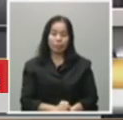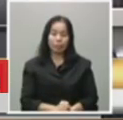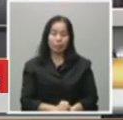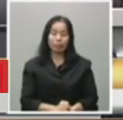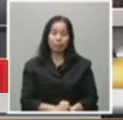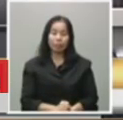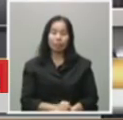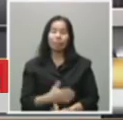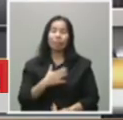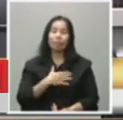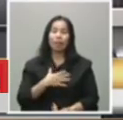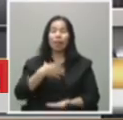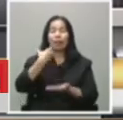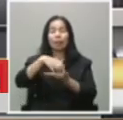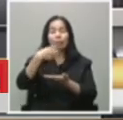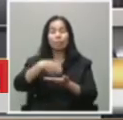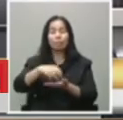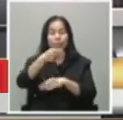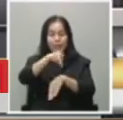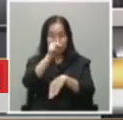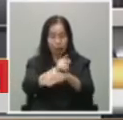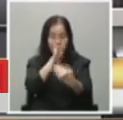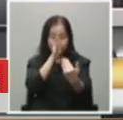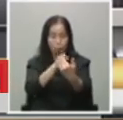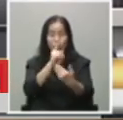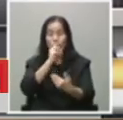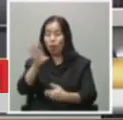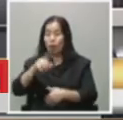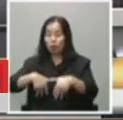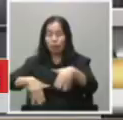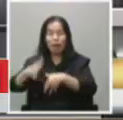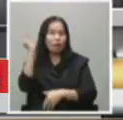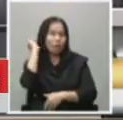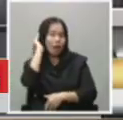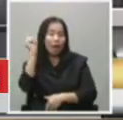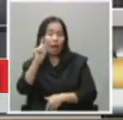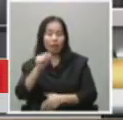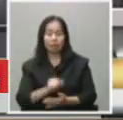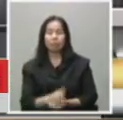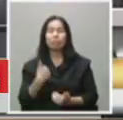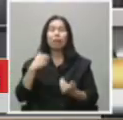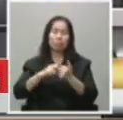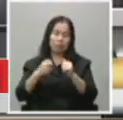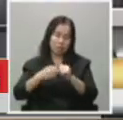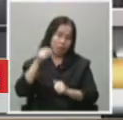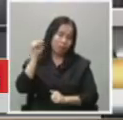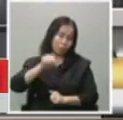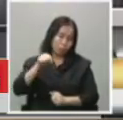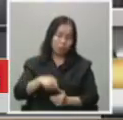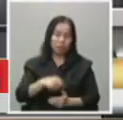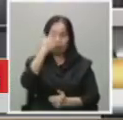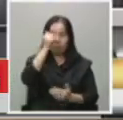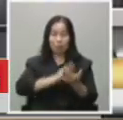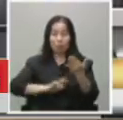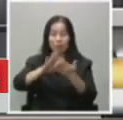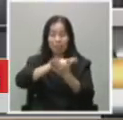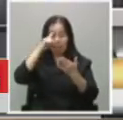ที่ผมอยากจะบอกท่านประธานครับถึงพี่น้องประชาชนว่าทำไมมันถึงได้มีปัญหานักหนาก็เพราะอย่างนี้แหละครับเพราะว่าประเทศไทยนั้นห